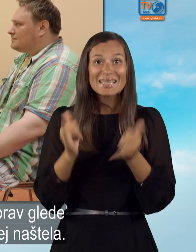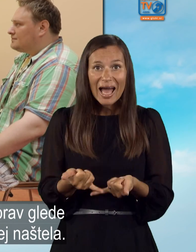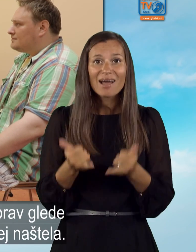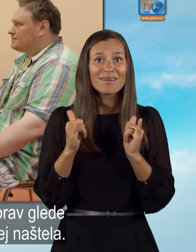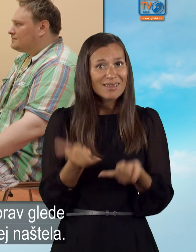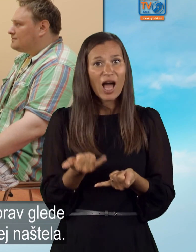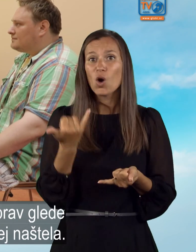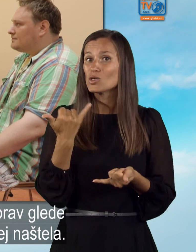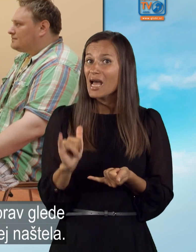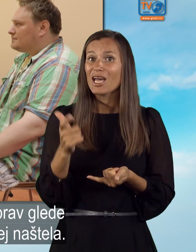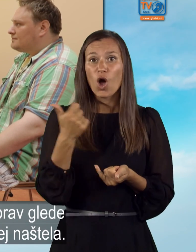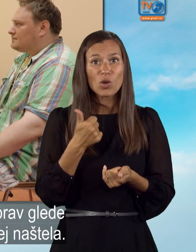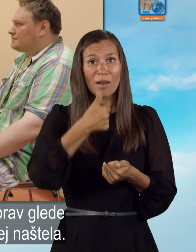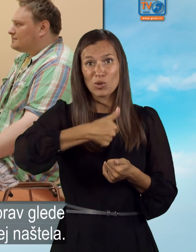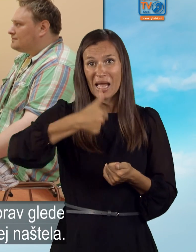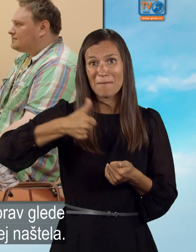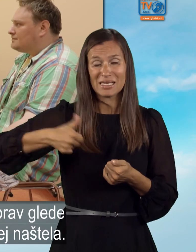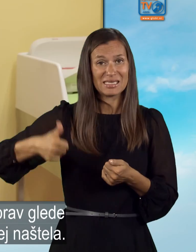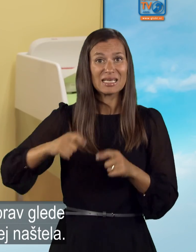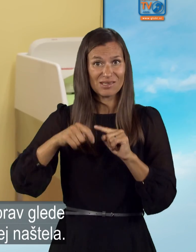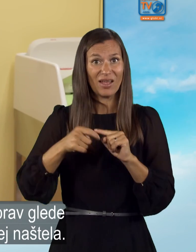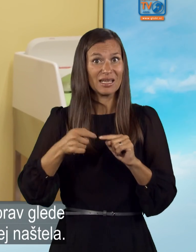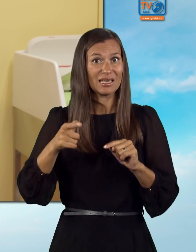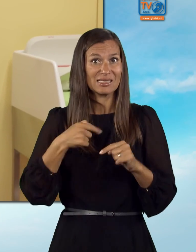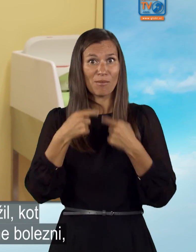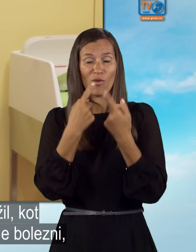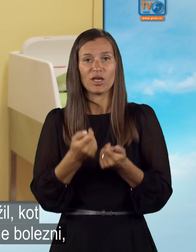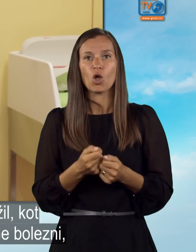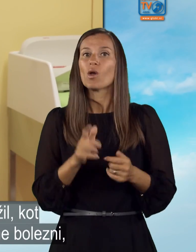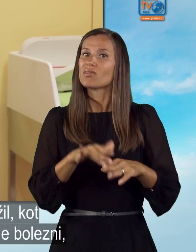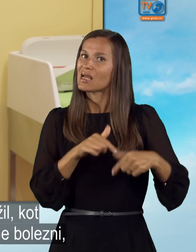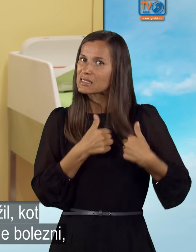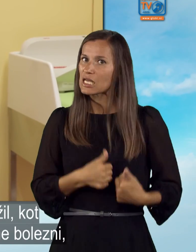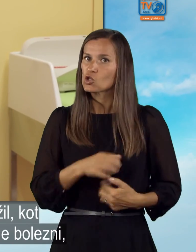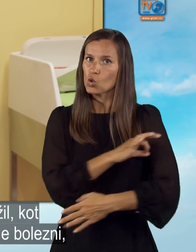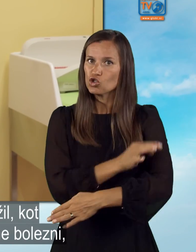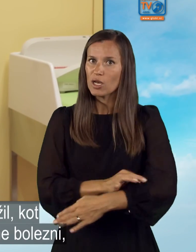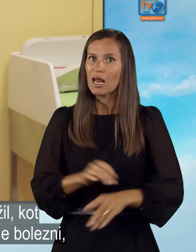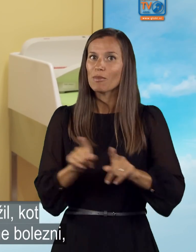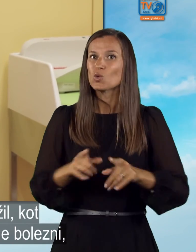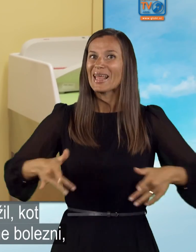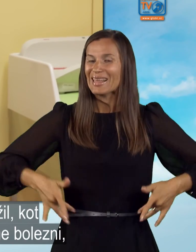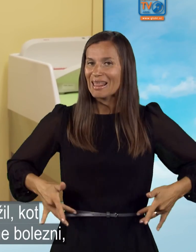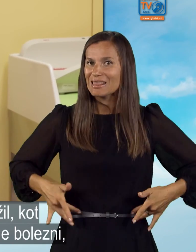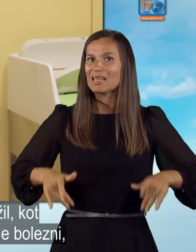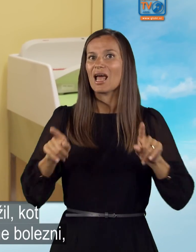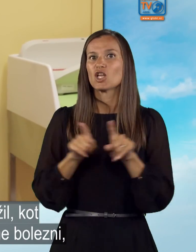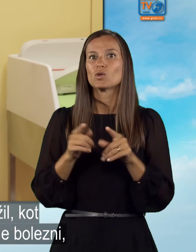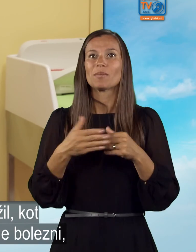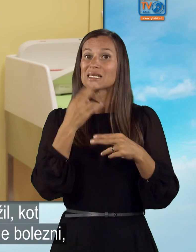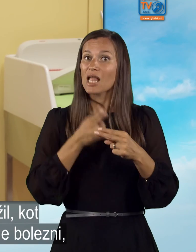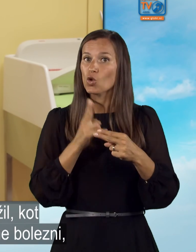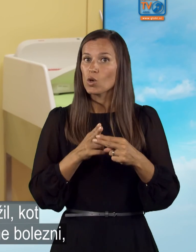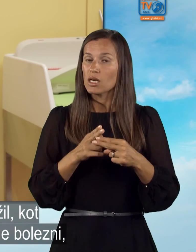prav vsakega od posameznih stvari, ki so jih naštela. Tako na srcu in žilah, kot na jetrih, kot